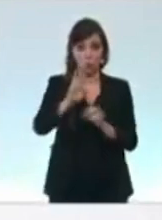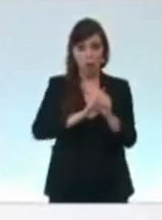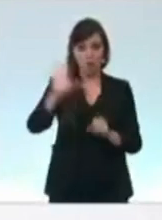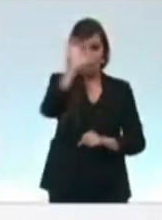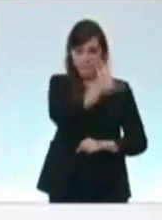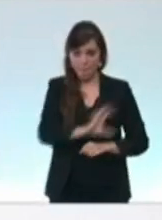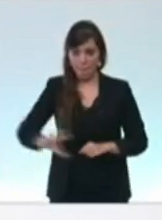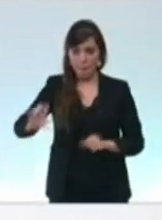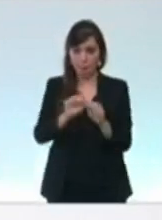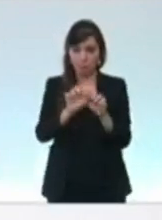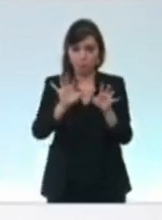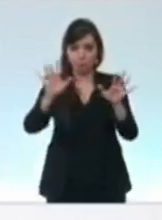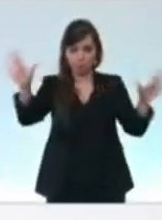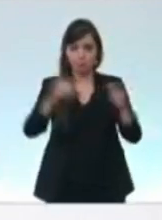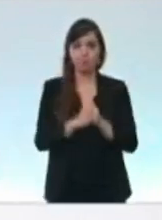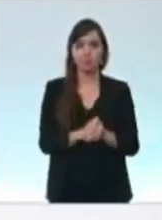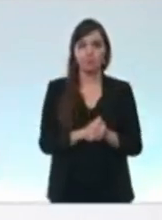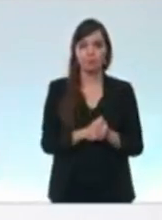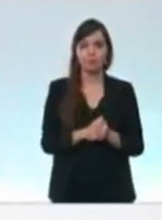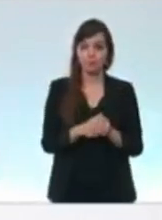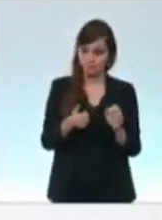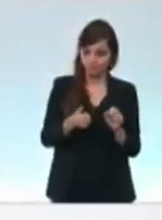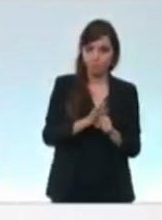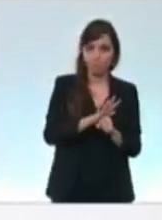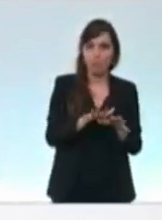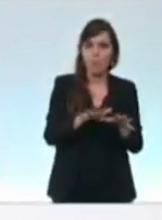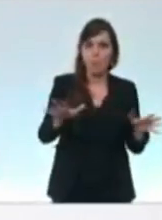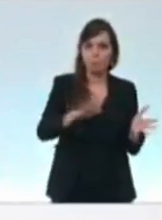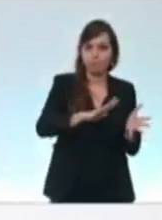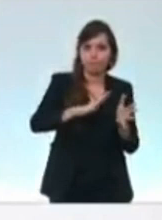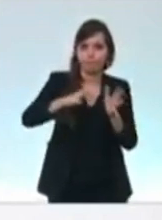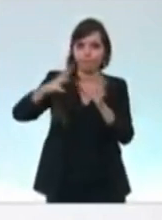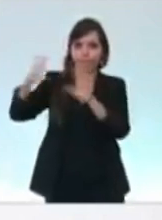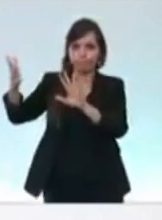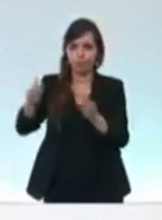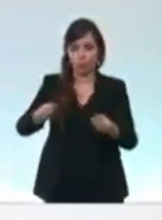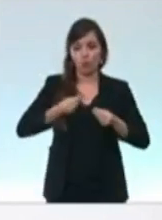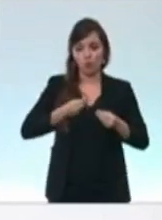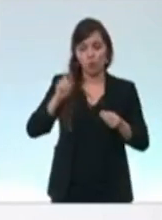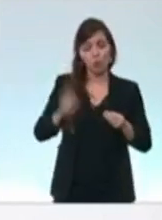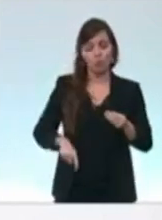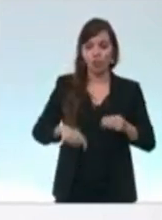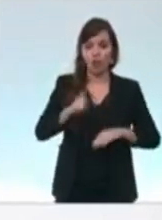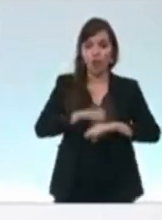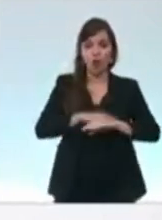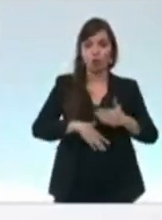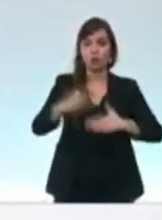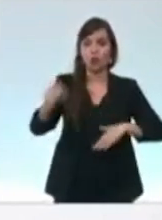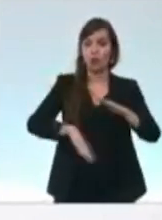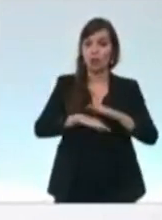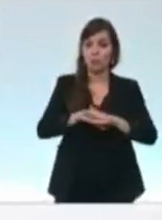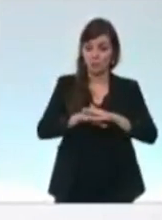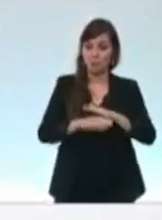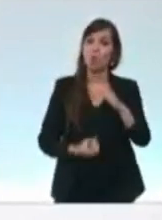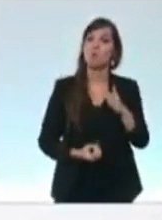cette progression de l'épidémie nous conduit à étendre les mesures de couvre-feu à 38